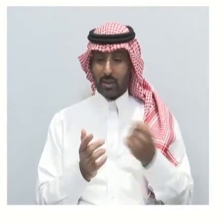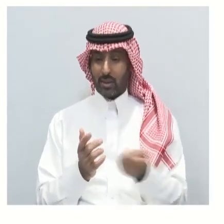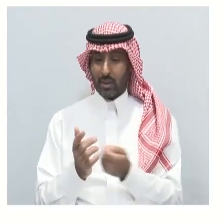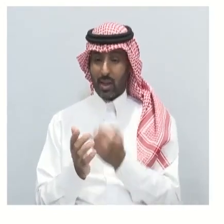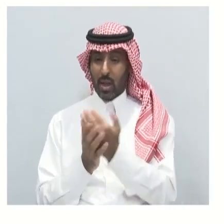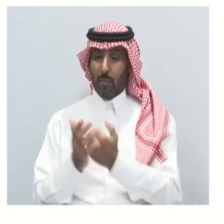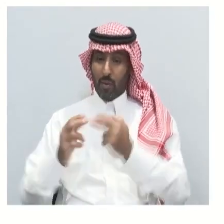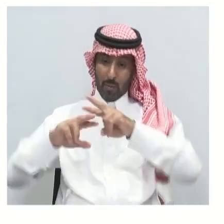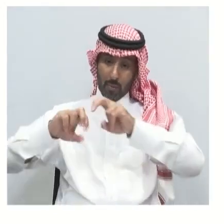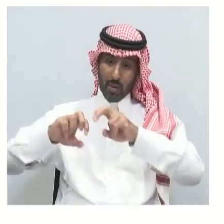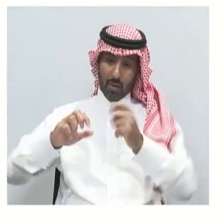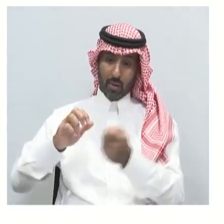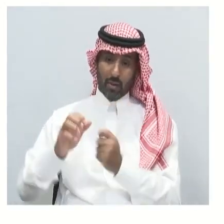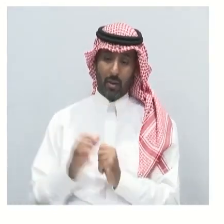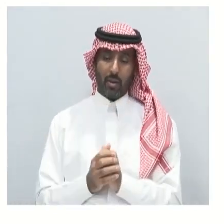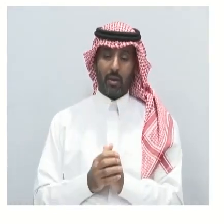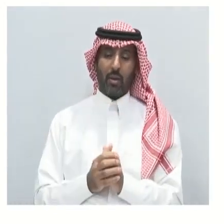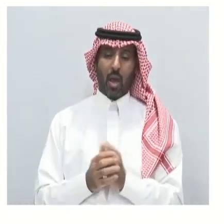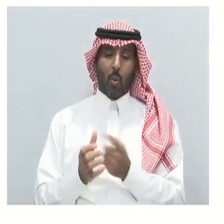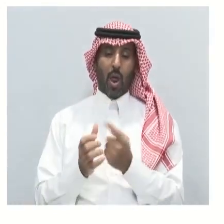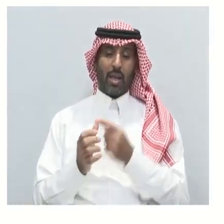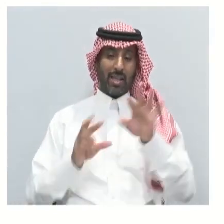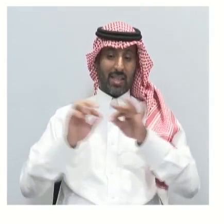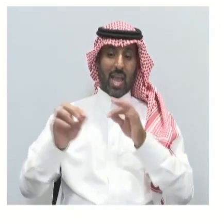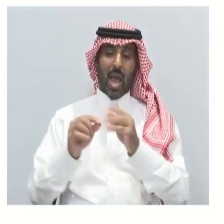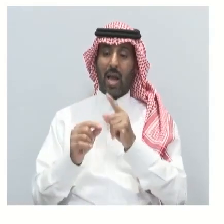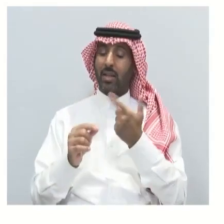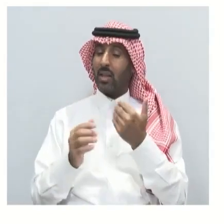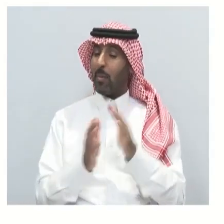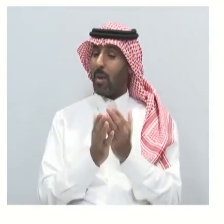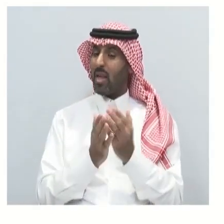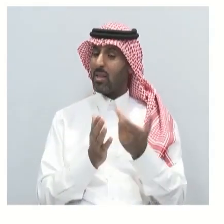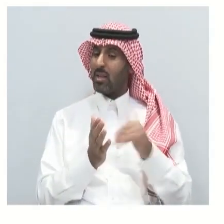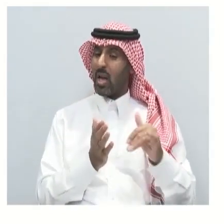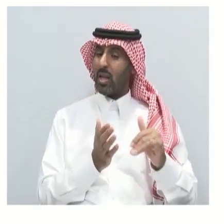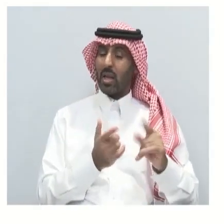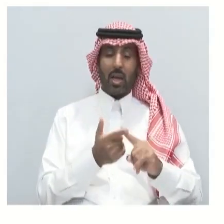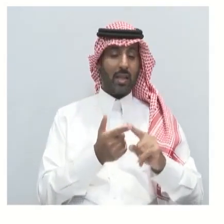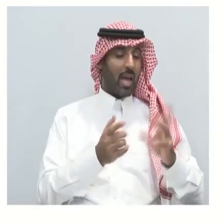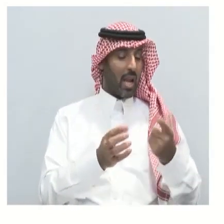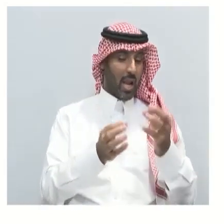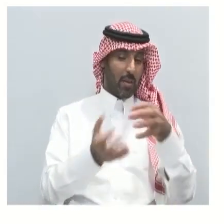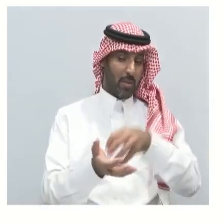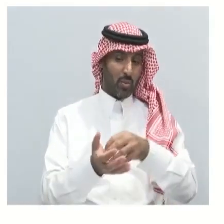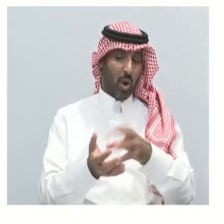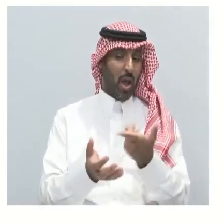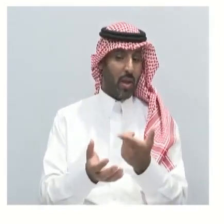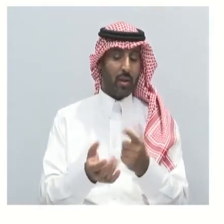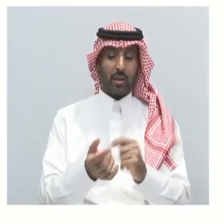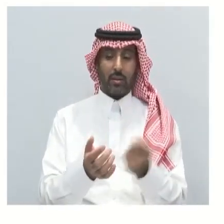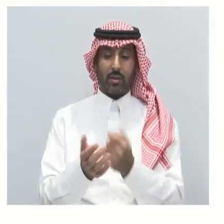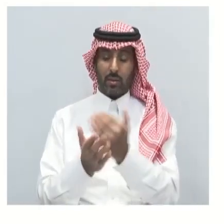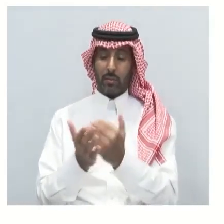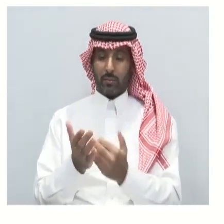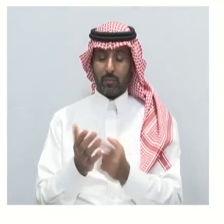اجراءات البحث كالاتي اولا اختيار منهج البحث اختيار العينه وبناء ادوات البحث